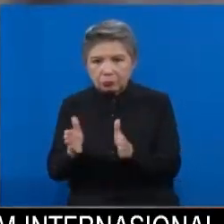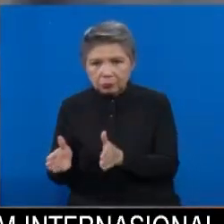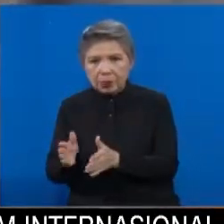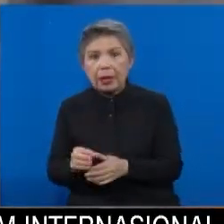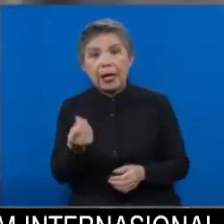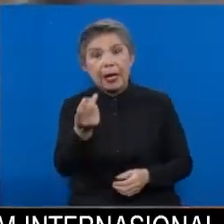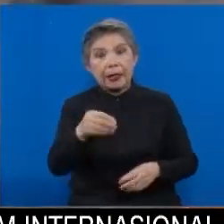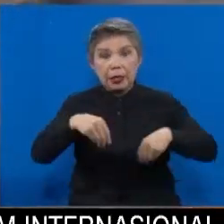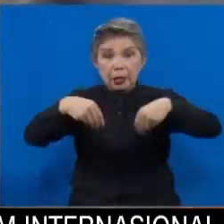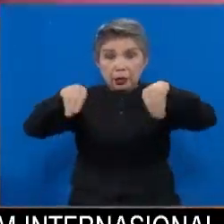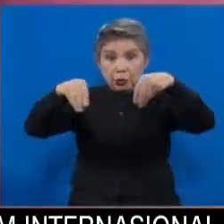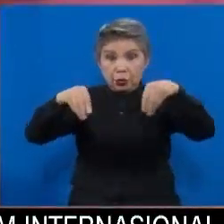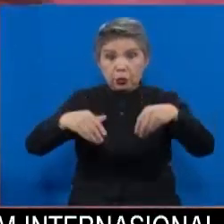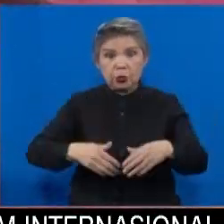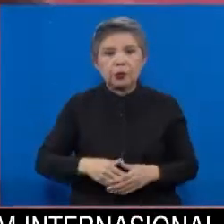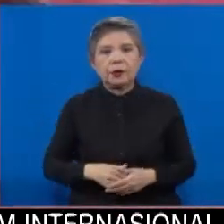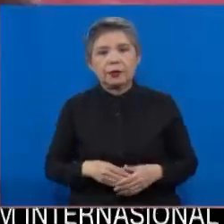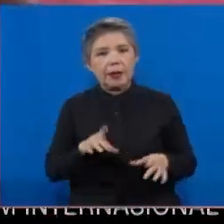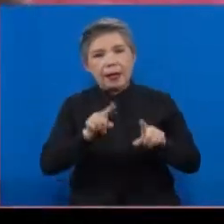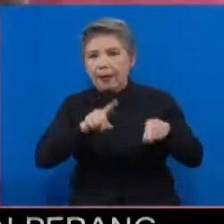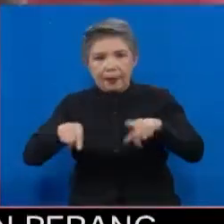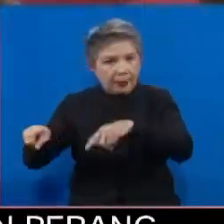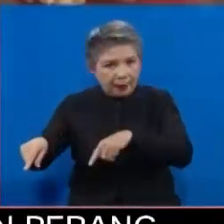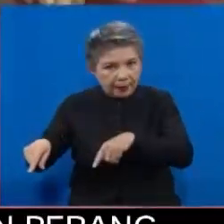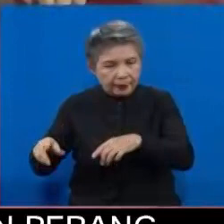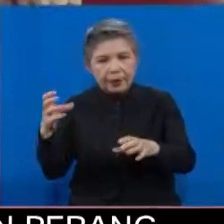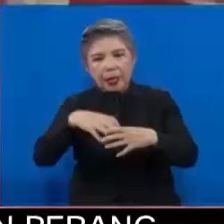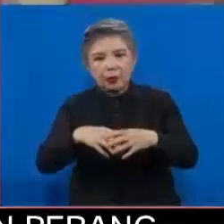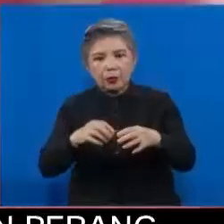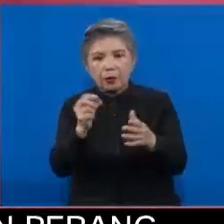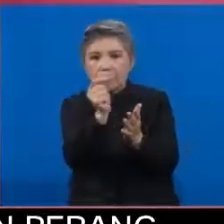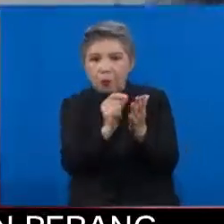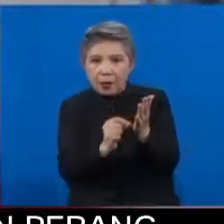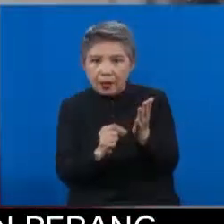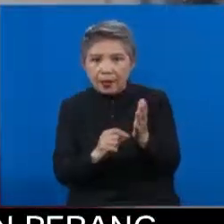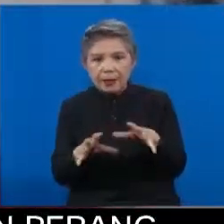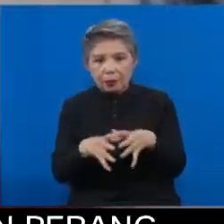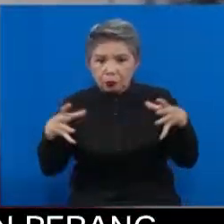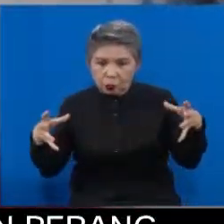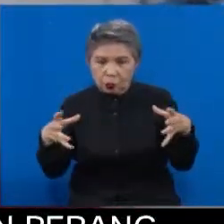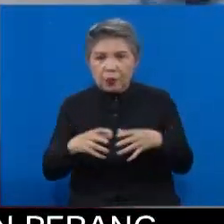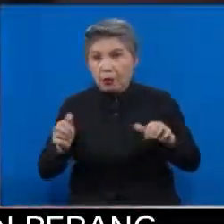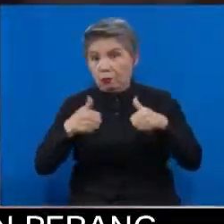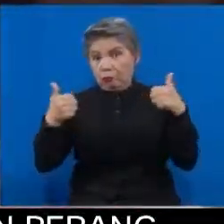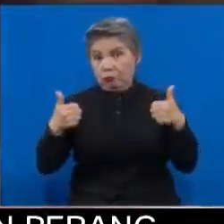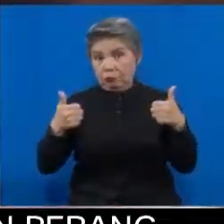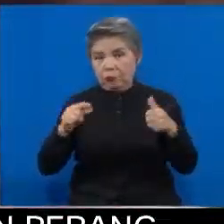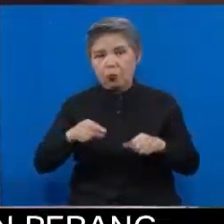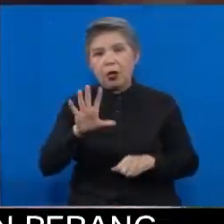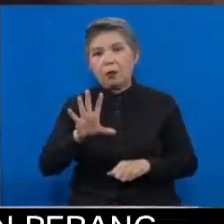Harga kelinci hias hasil budidaya Aris bervariasi, tergantung dari corak, warna, dan kualitasnya. Mulai